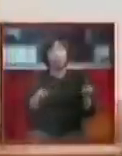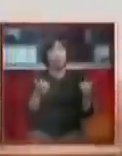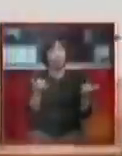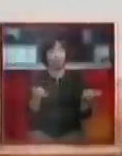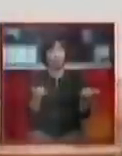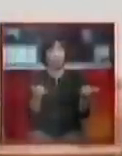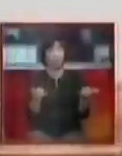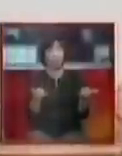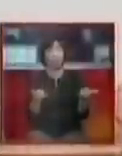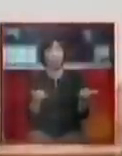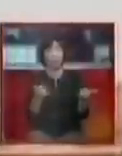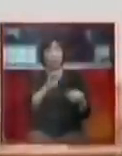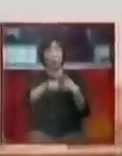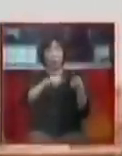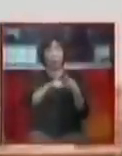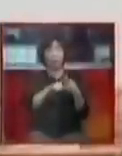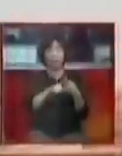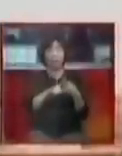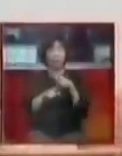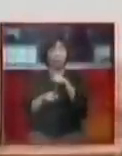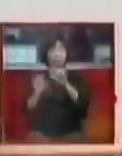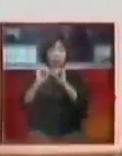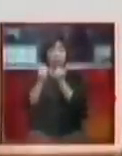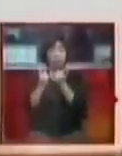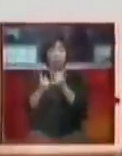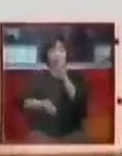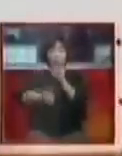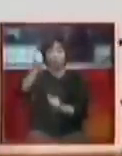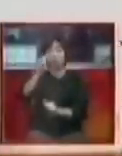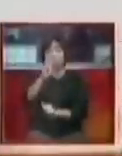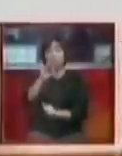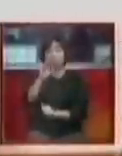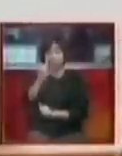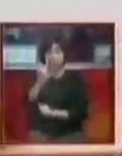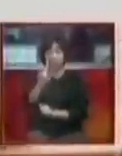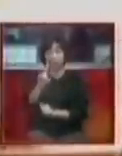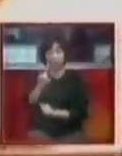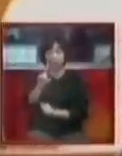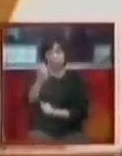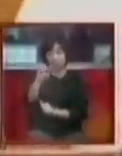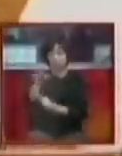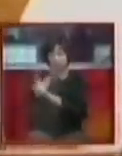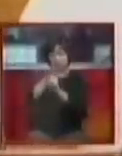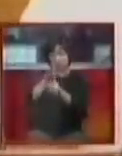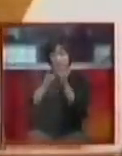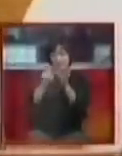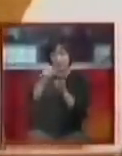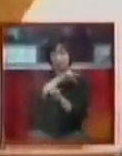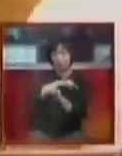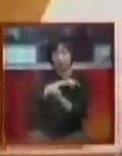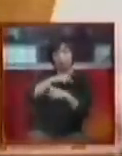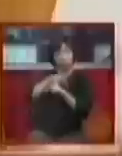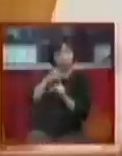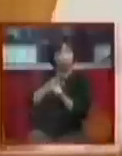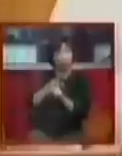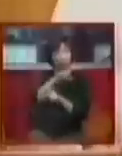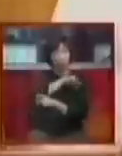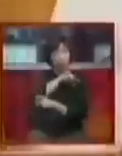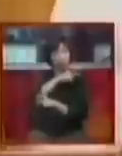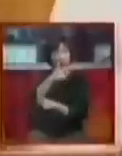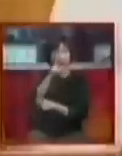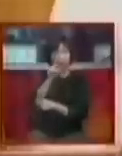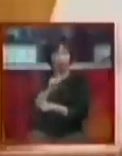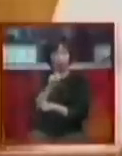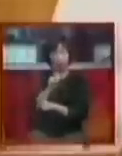Meron pong nanalo na sa bidding. Tinitiyak na lamang nating dekalidad ang kanilang mga produkto. Pagkatapos